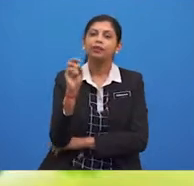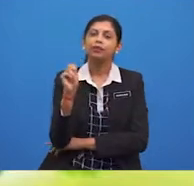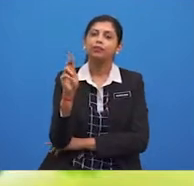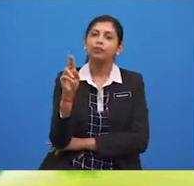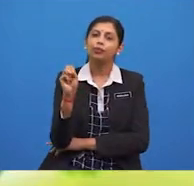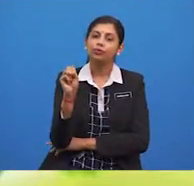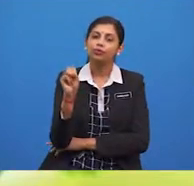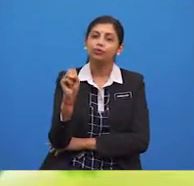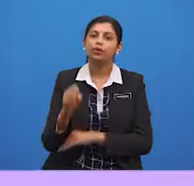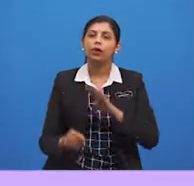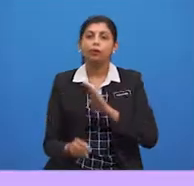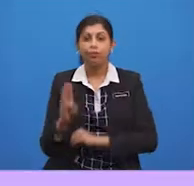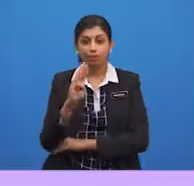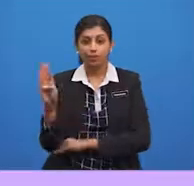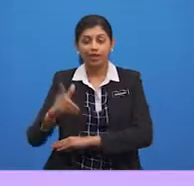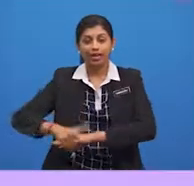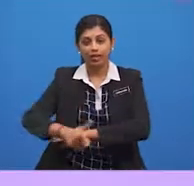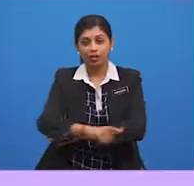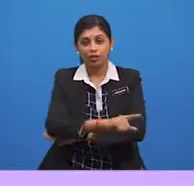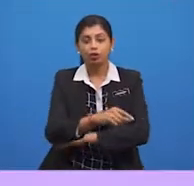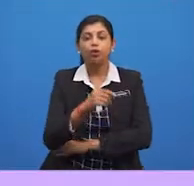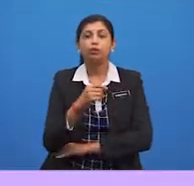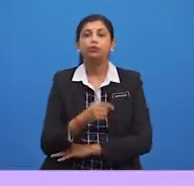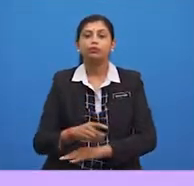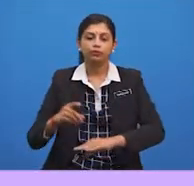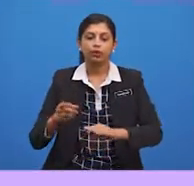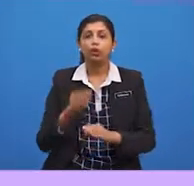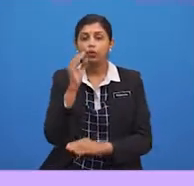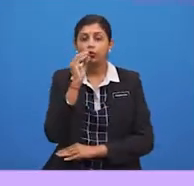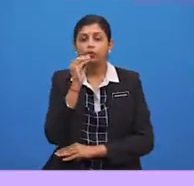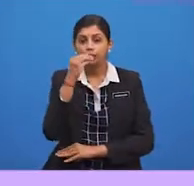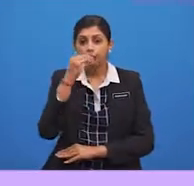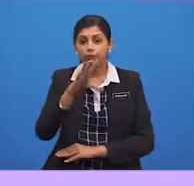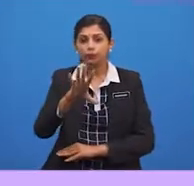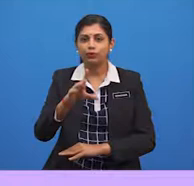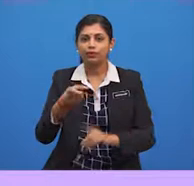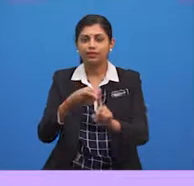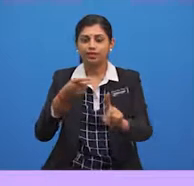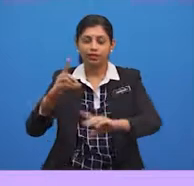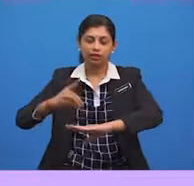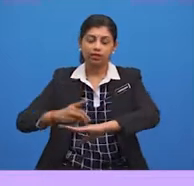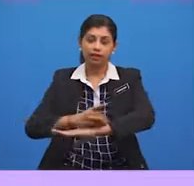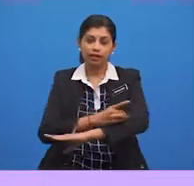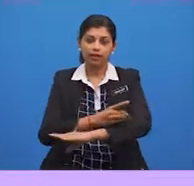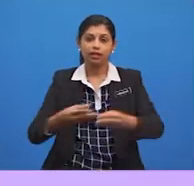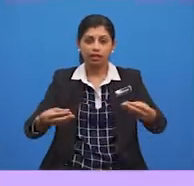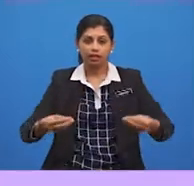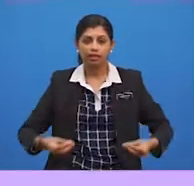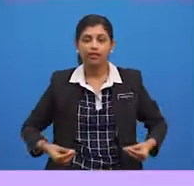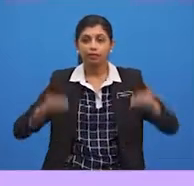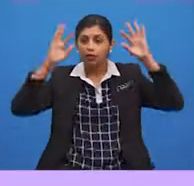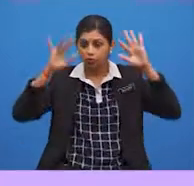bertiup dari darat. Iklim sejuk sederhana menerima hujan sepanjang